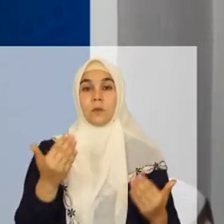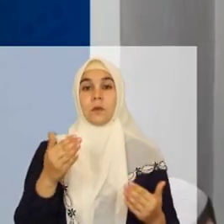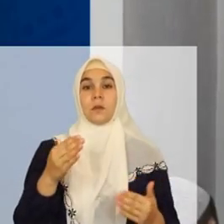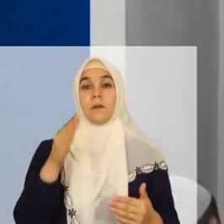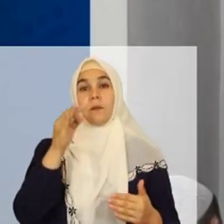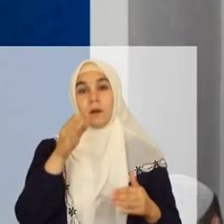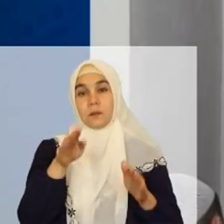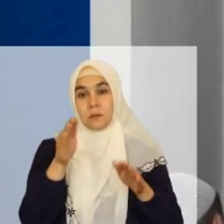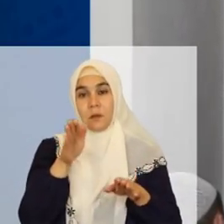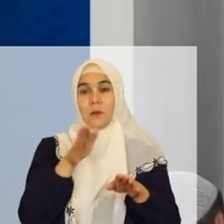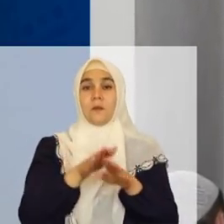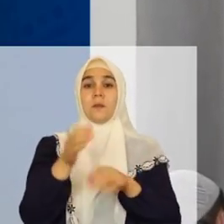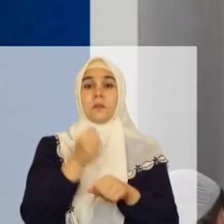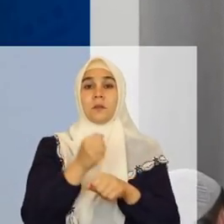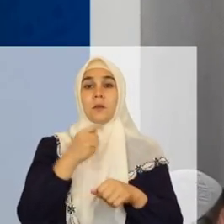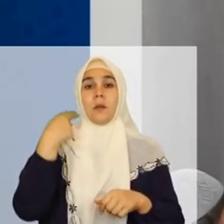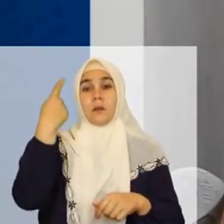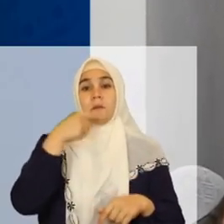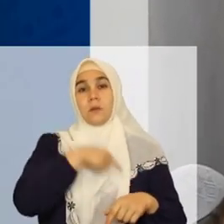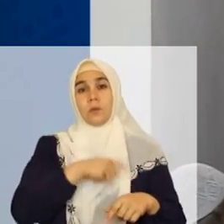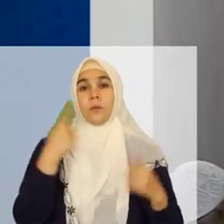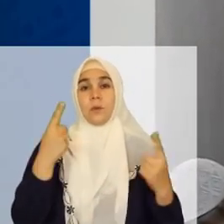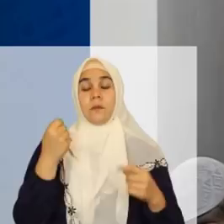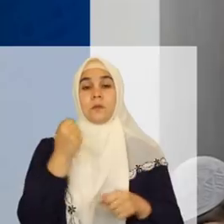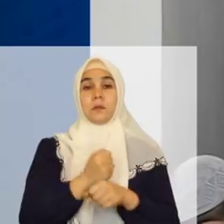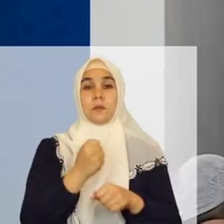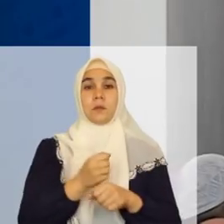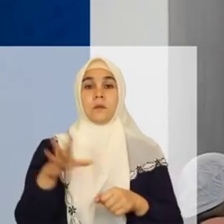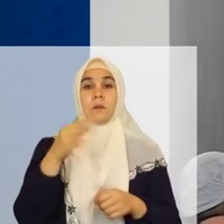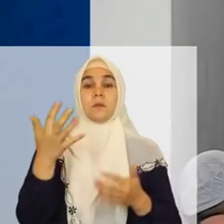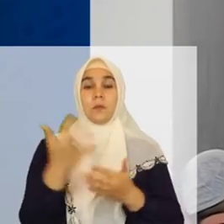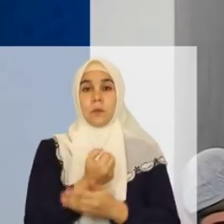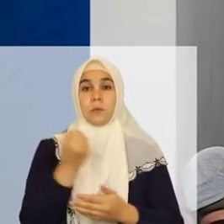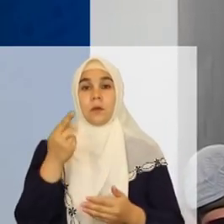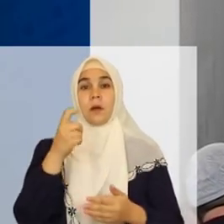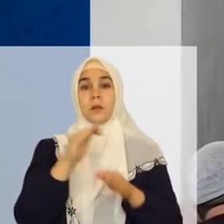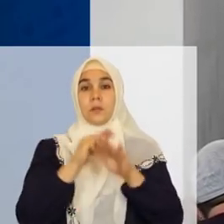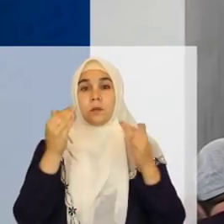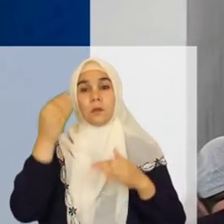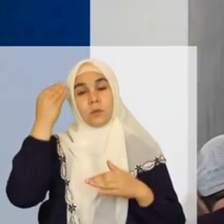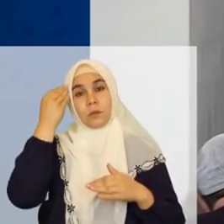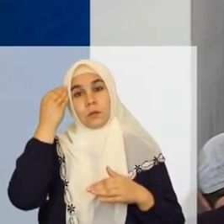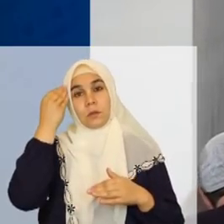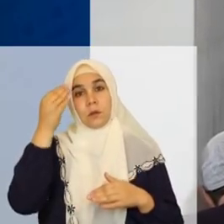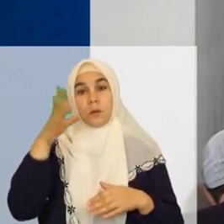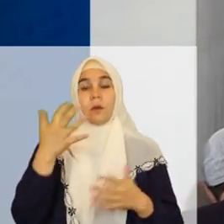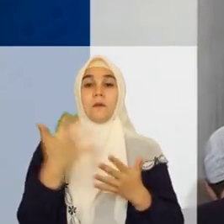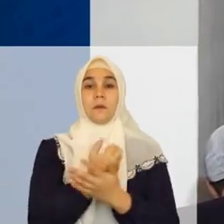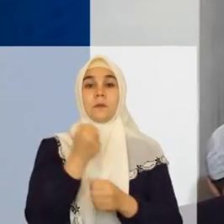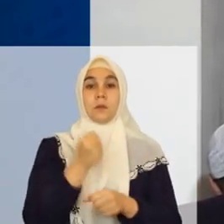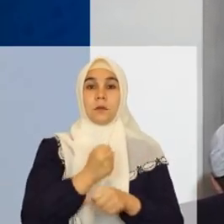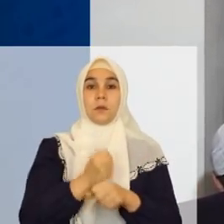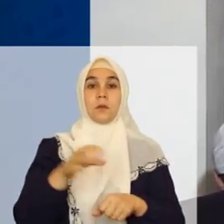ham farzni ado etib, ham ustiga buyuk bir savoblarni egasi bo'lib, hajni mohiyatini amalga